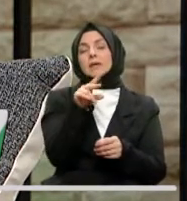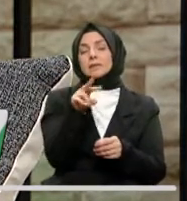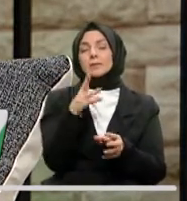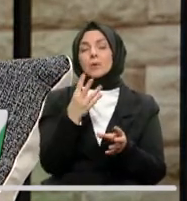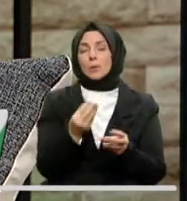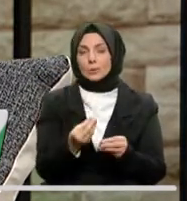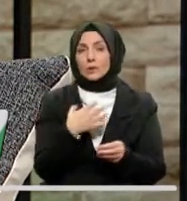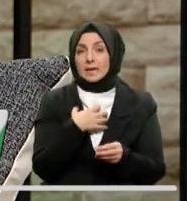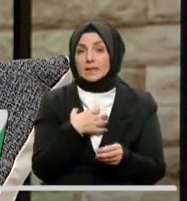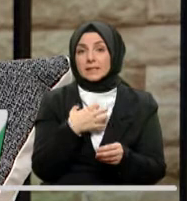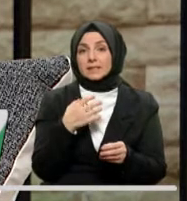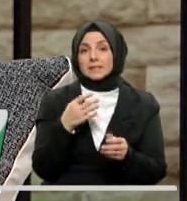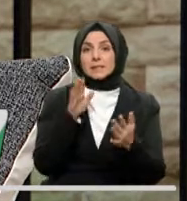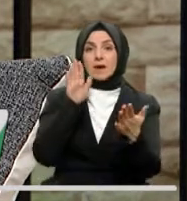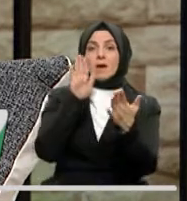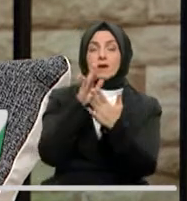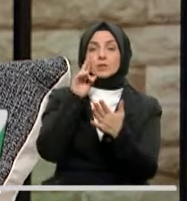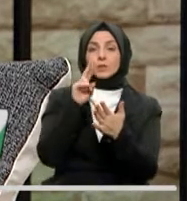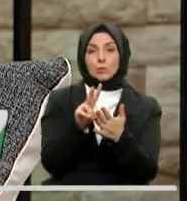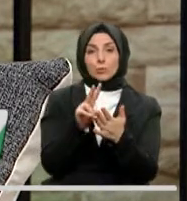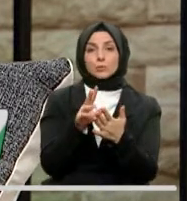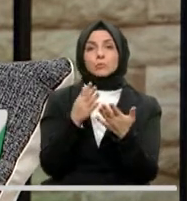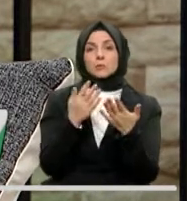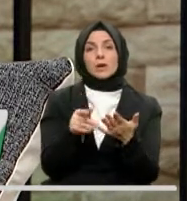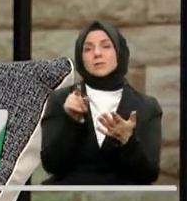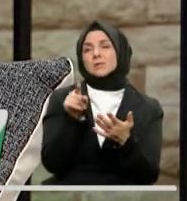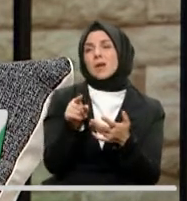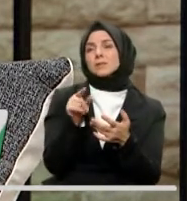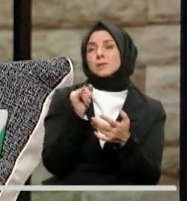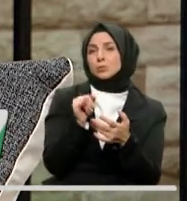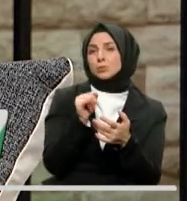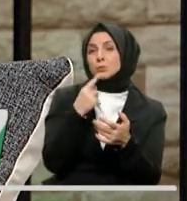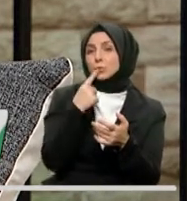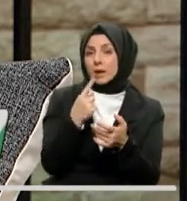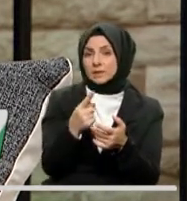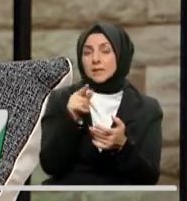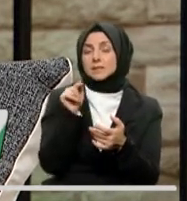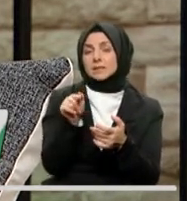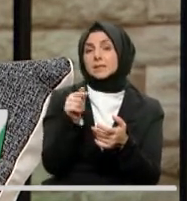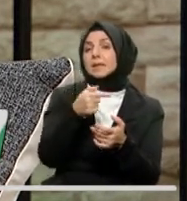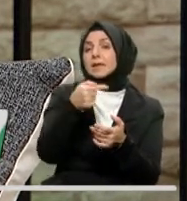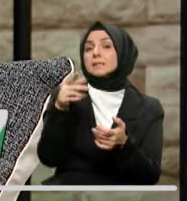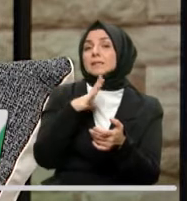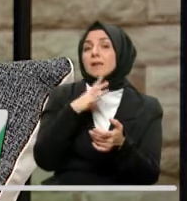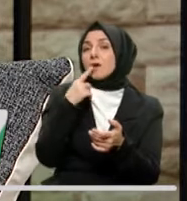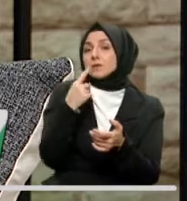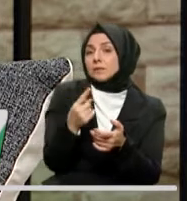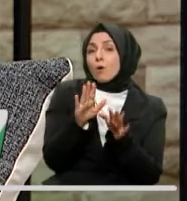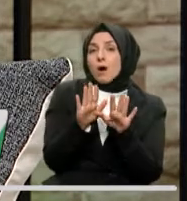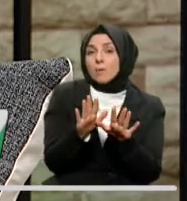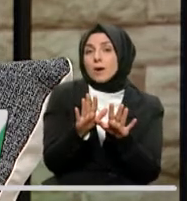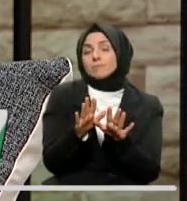sizin olumsuz şeyleri nizi sürekli yüzünüze vururken Aslında kendisiyle Savaşı'nı veriyor da yani ben kendime işte